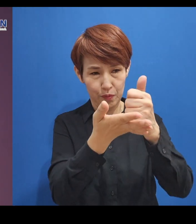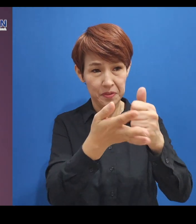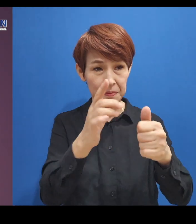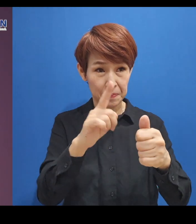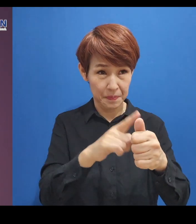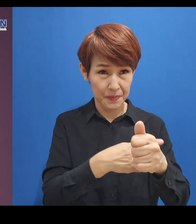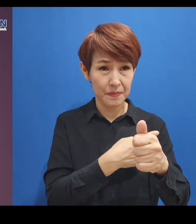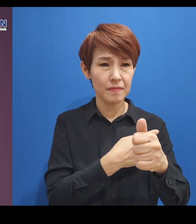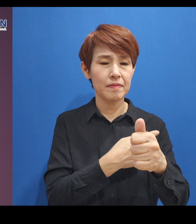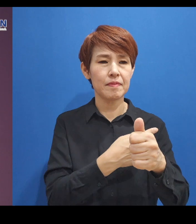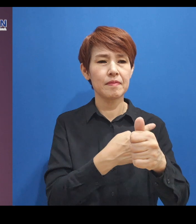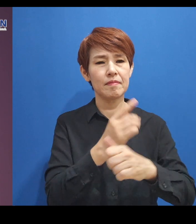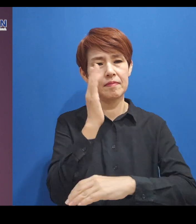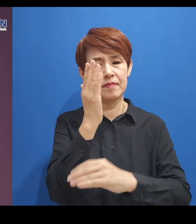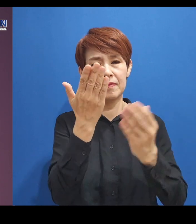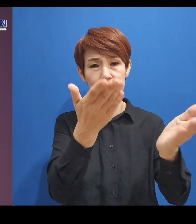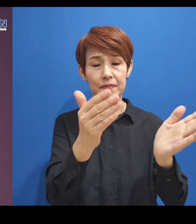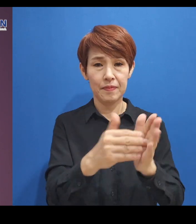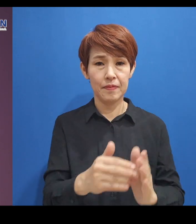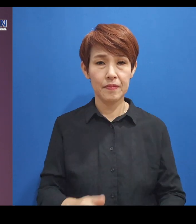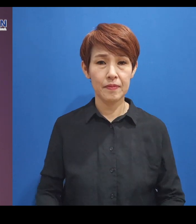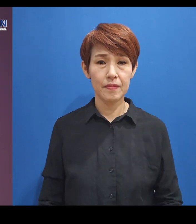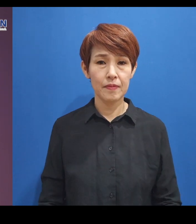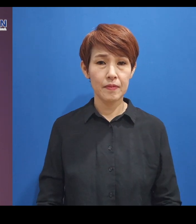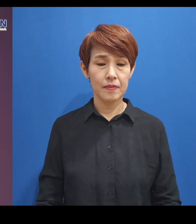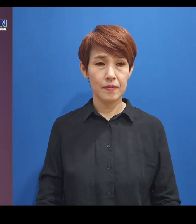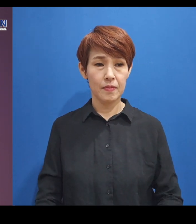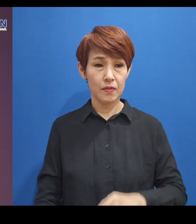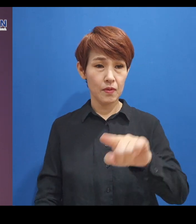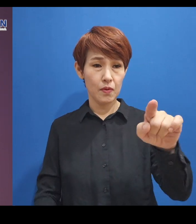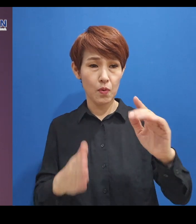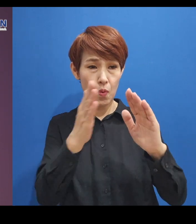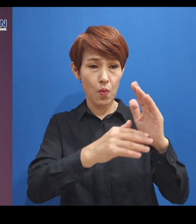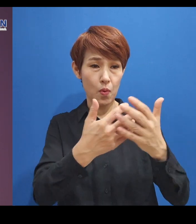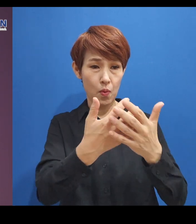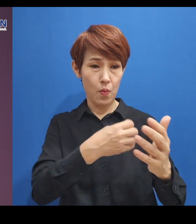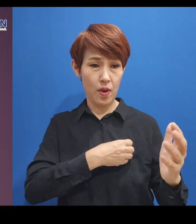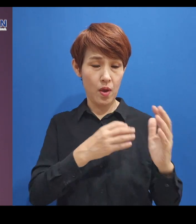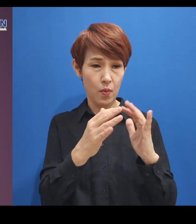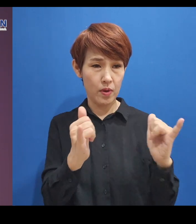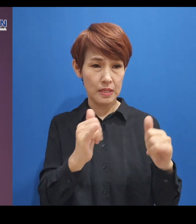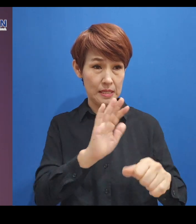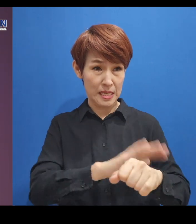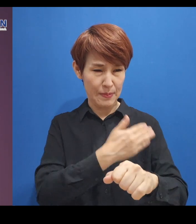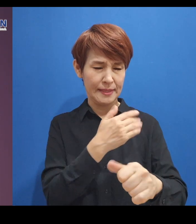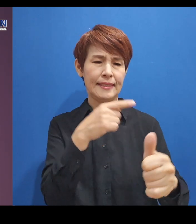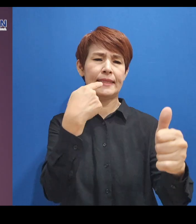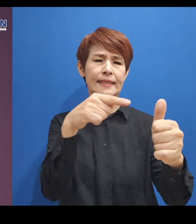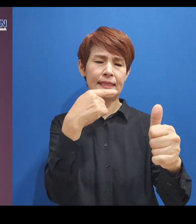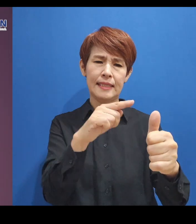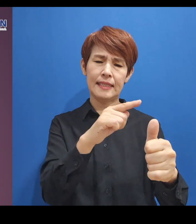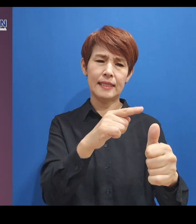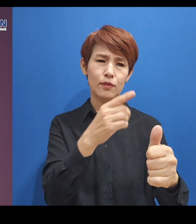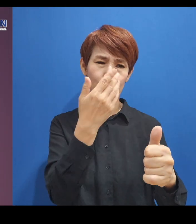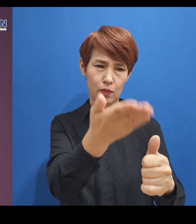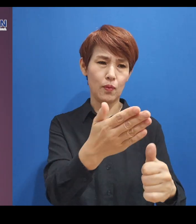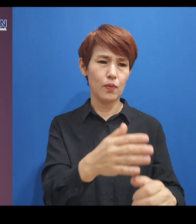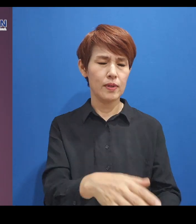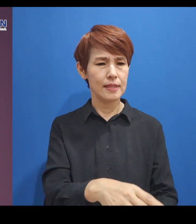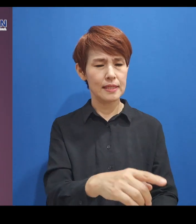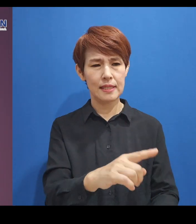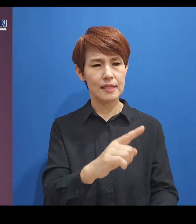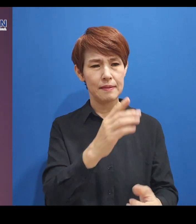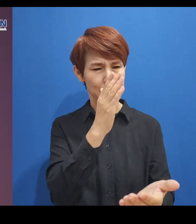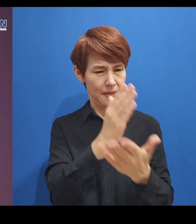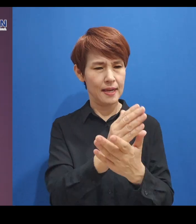행동이었습니다. 왜냐하면 공회원들의 잘못을 지적하고 길을 가르치는 말이었거든요.